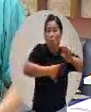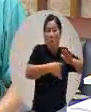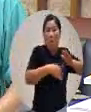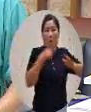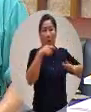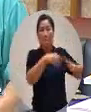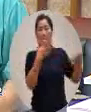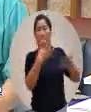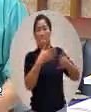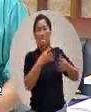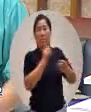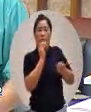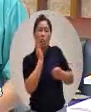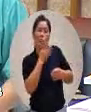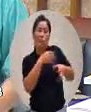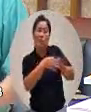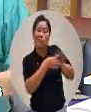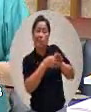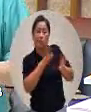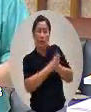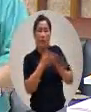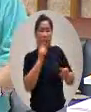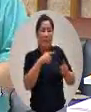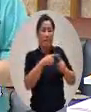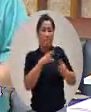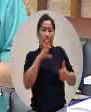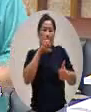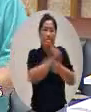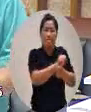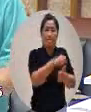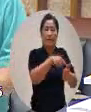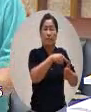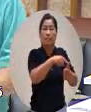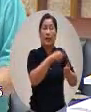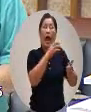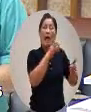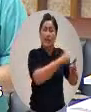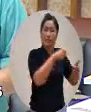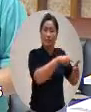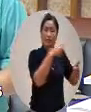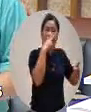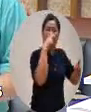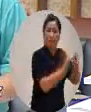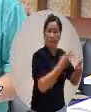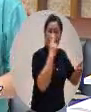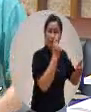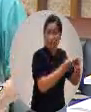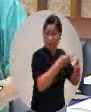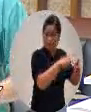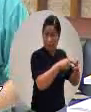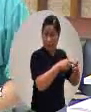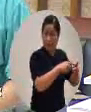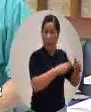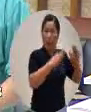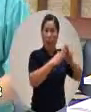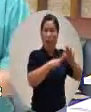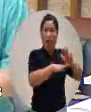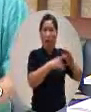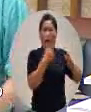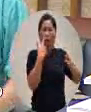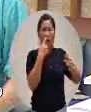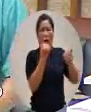拗這件事這件事拗在這裡我說這個家修他面對這件事要怎麼處理